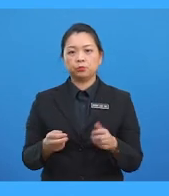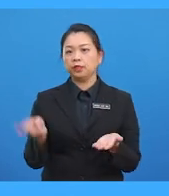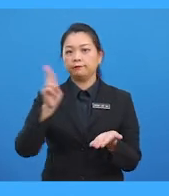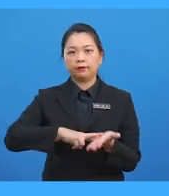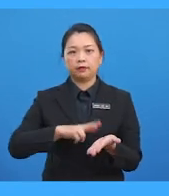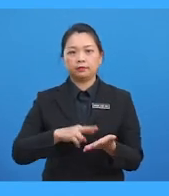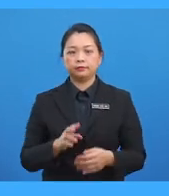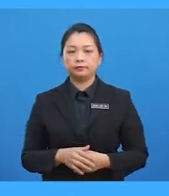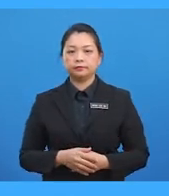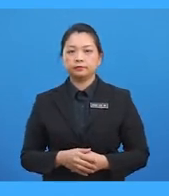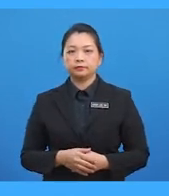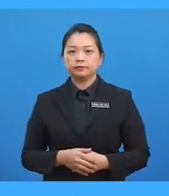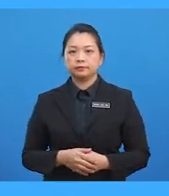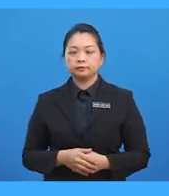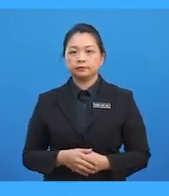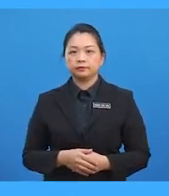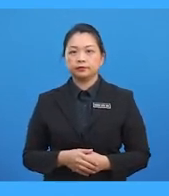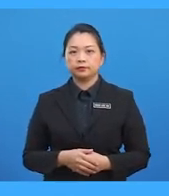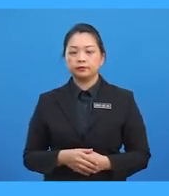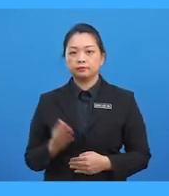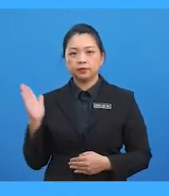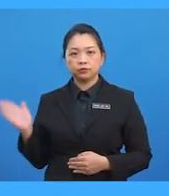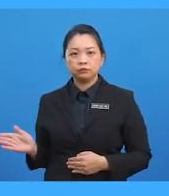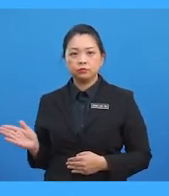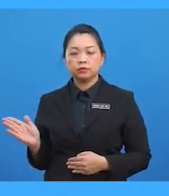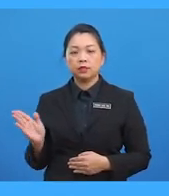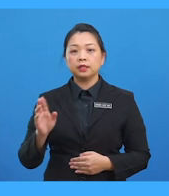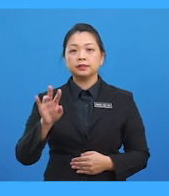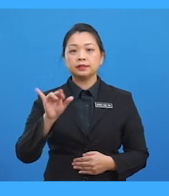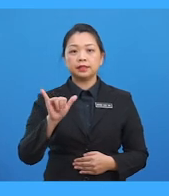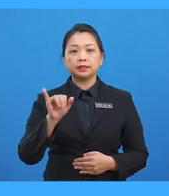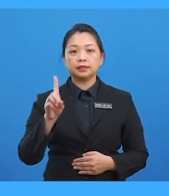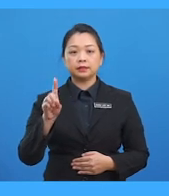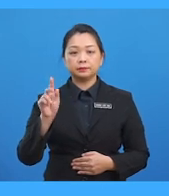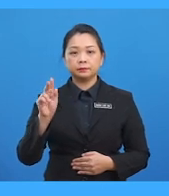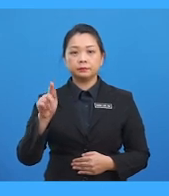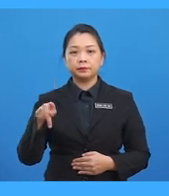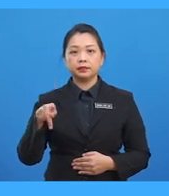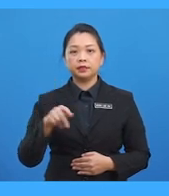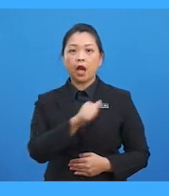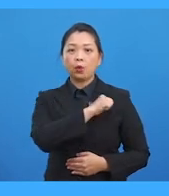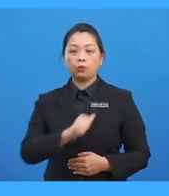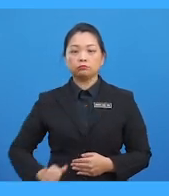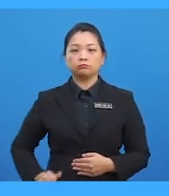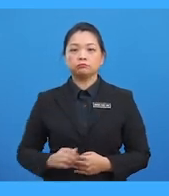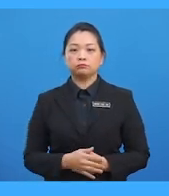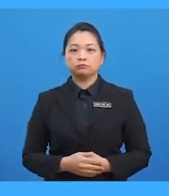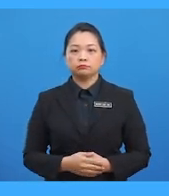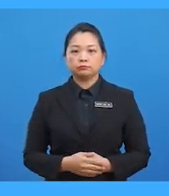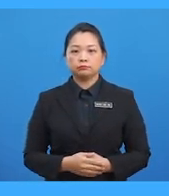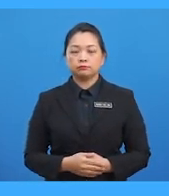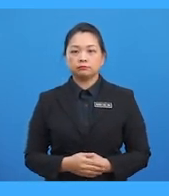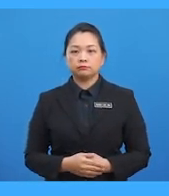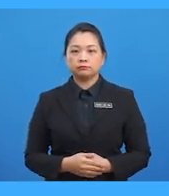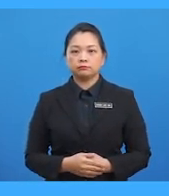Kebesaran, Simbol Yang di-Pertuan Agong, Raja Permaisuri Agong, Sultan dan Yang di-Pertua Negeri,